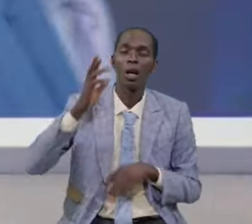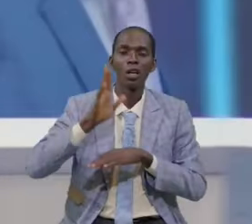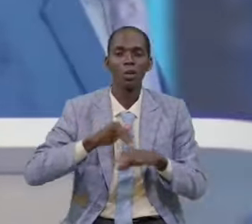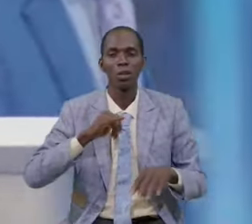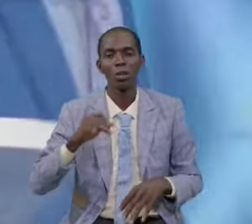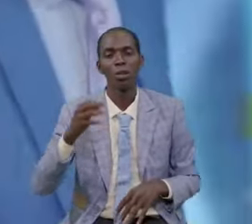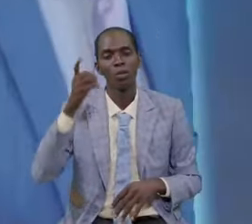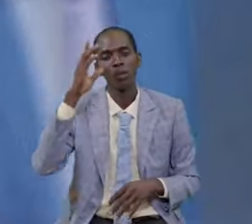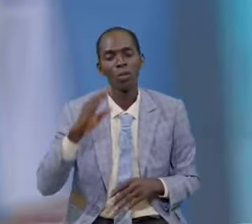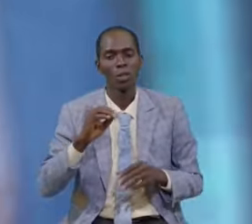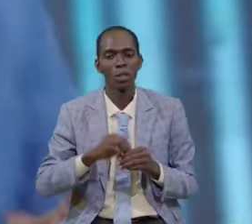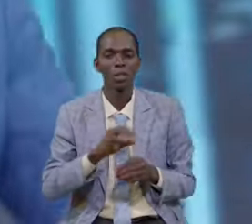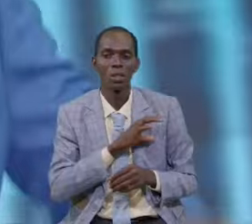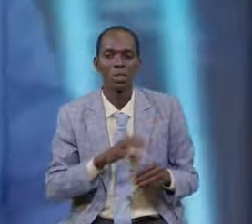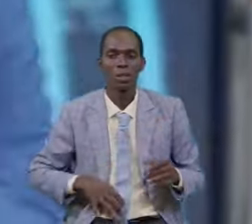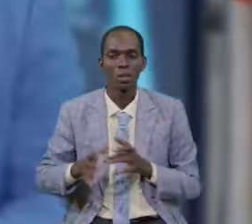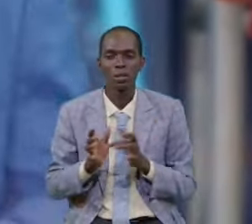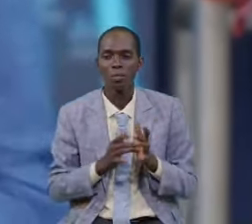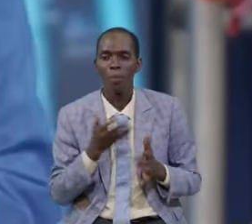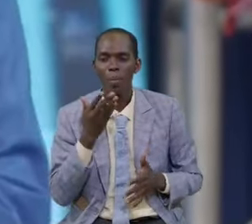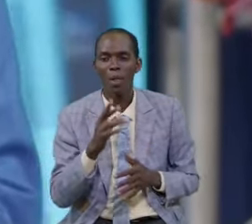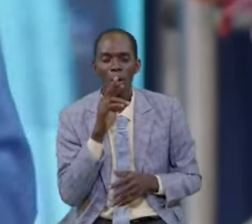Jésus-Christ. Il y a des gens,